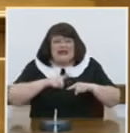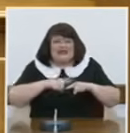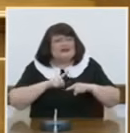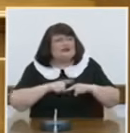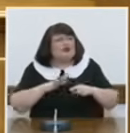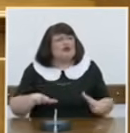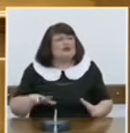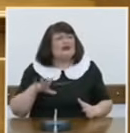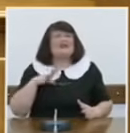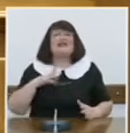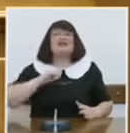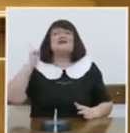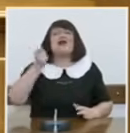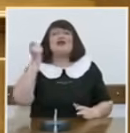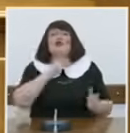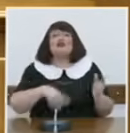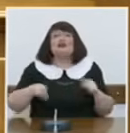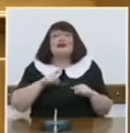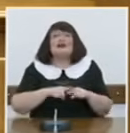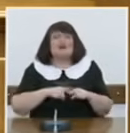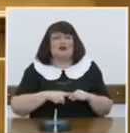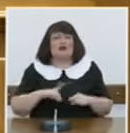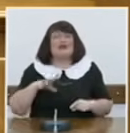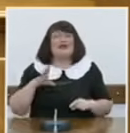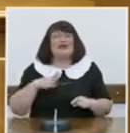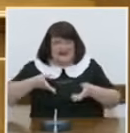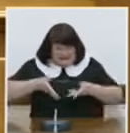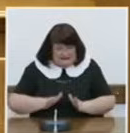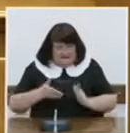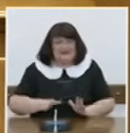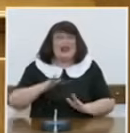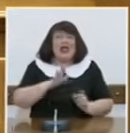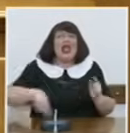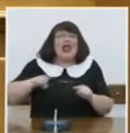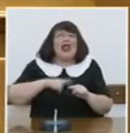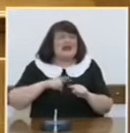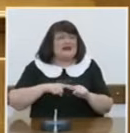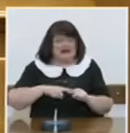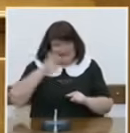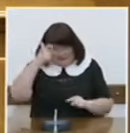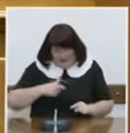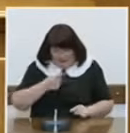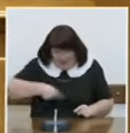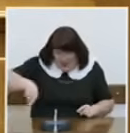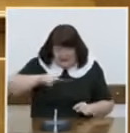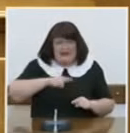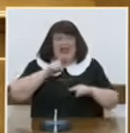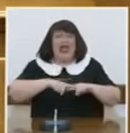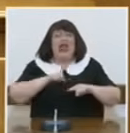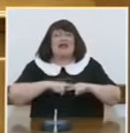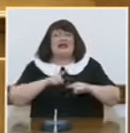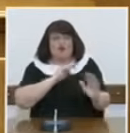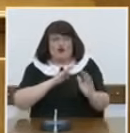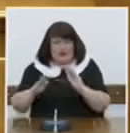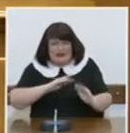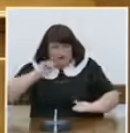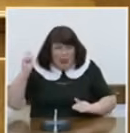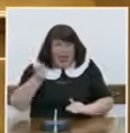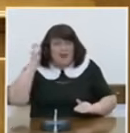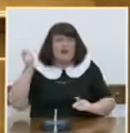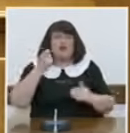των Ελλήνων? Γιατί δεν θέλετε το γένος των Ελλήνων? Είστε Έλληνες όλοι. Είμαστε Έλληνες όλοι. Προστατεύουμε το έθνος και το γένος